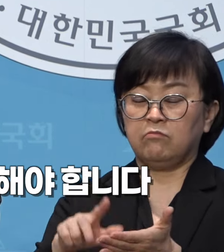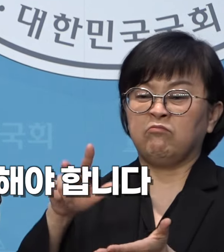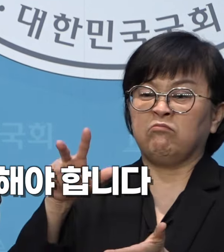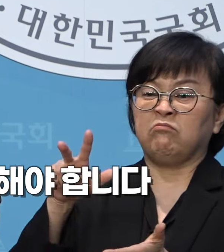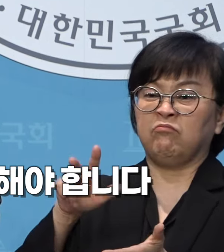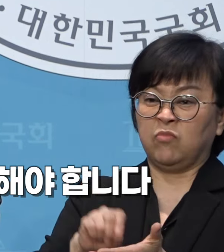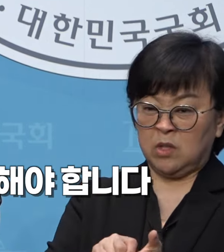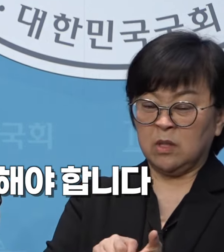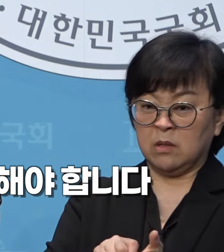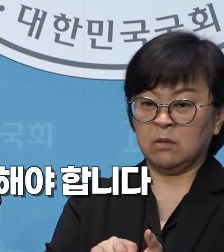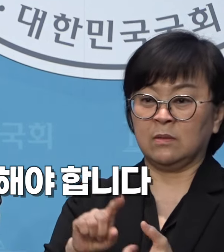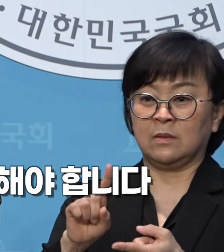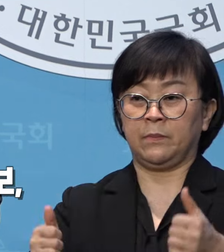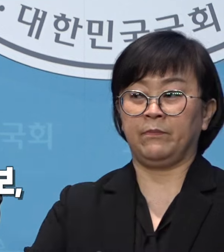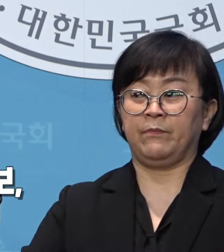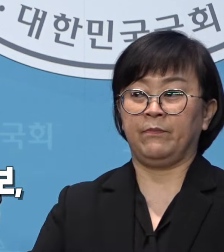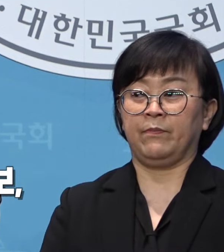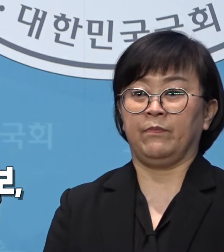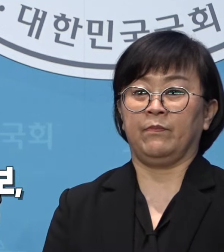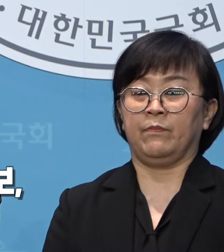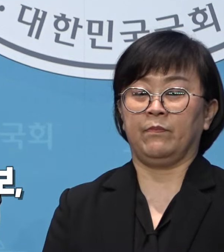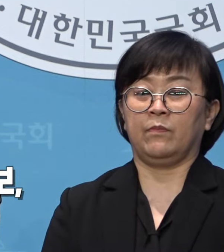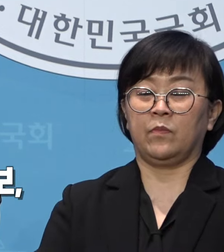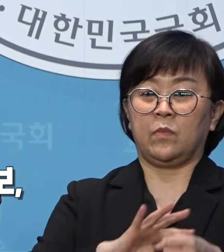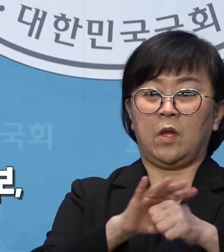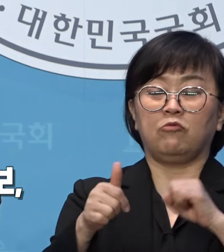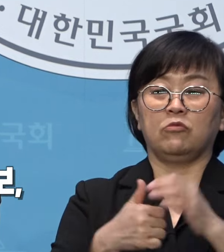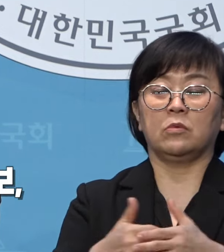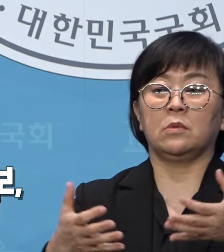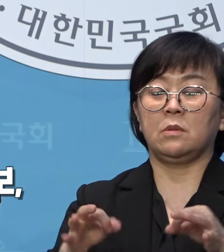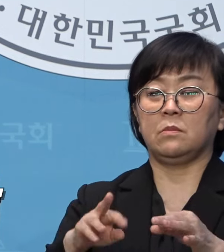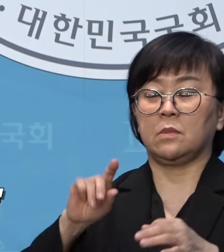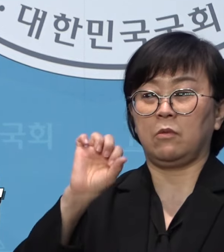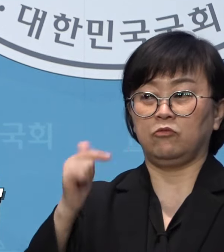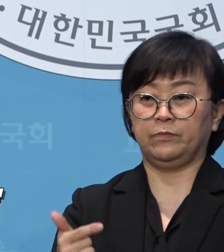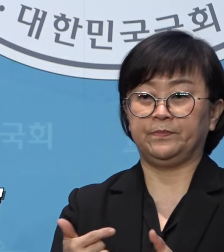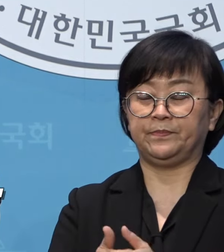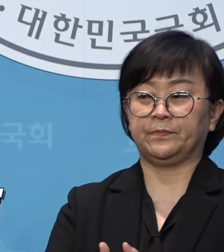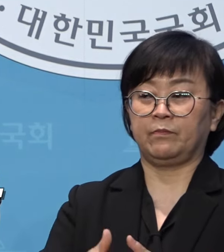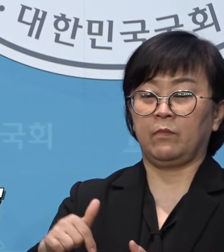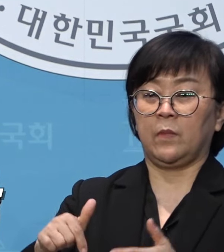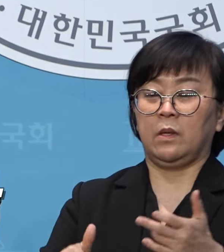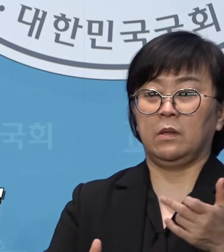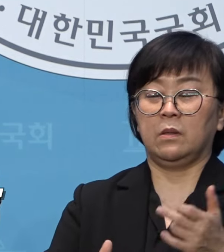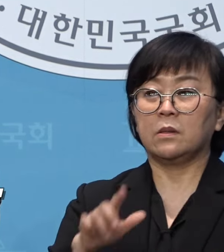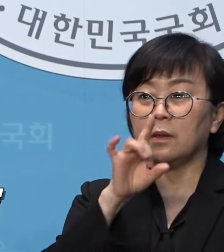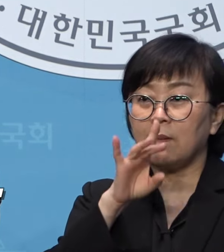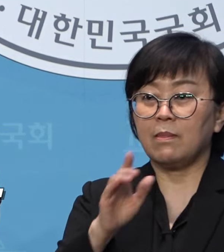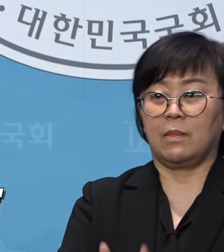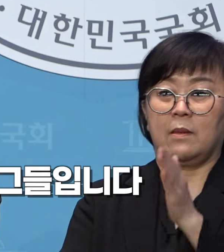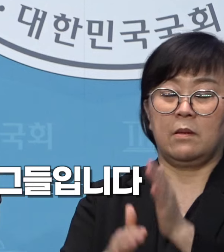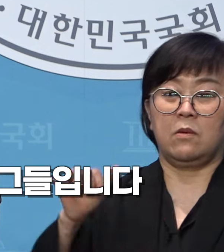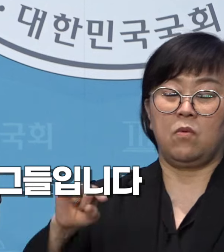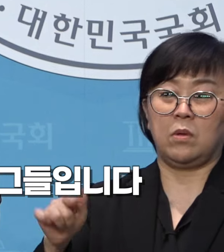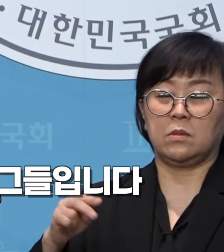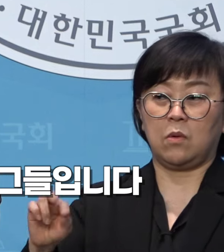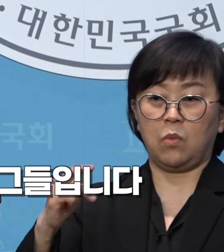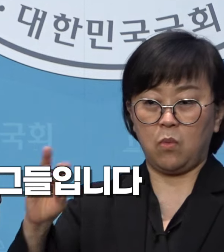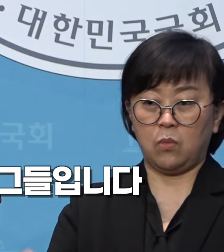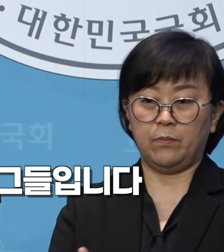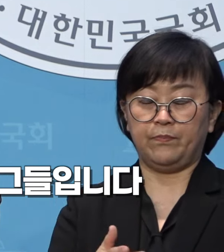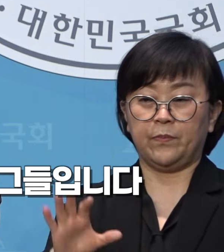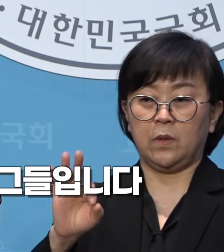3적을 심판해야 합니다. 대구 서구 김상훈 후보, 강릉시 권성동 후보,